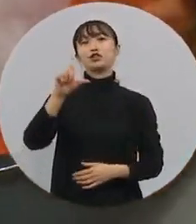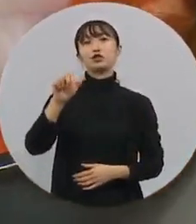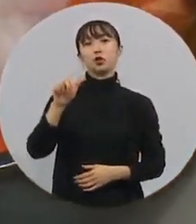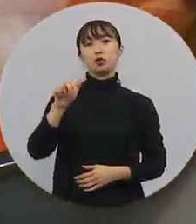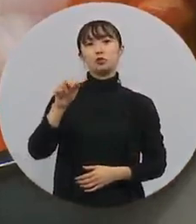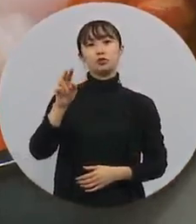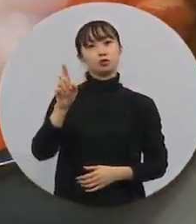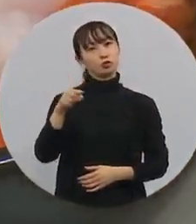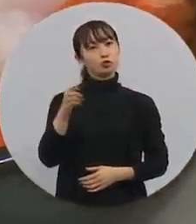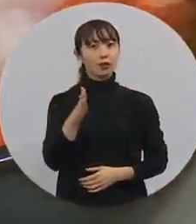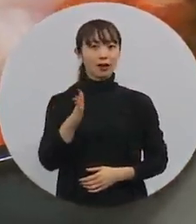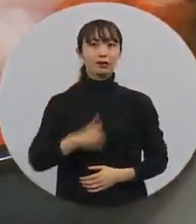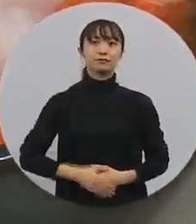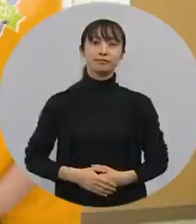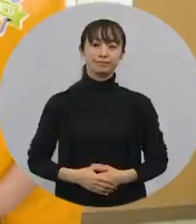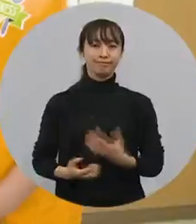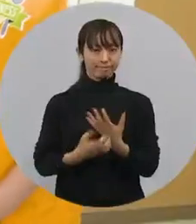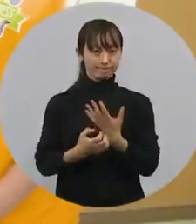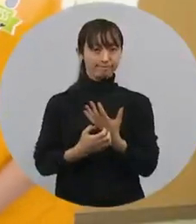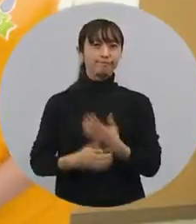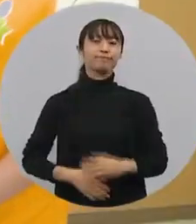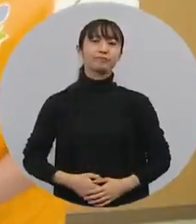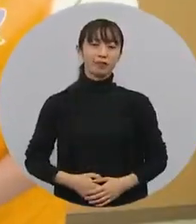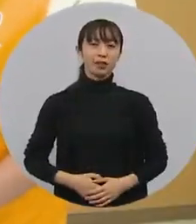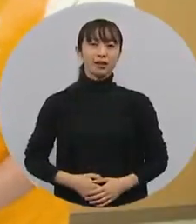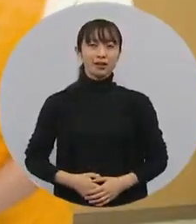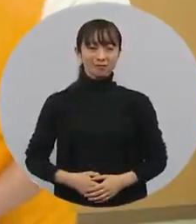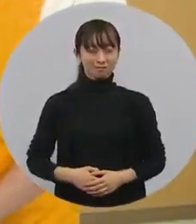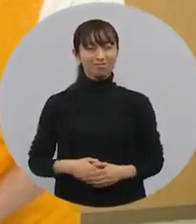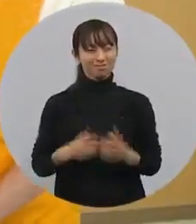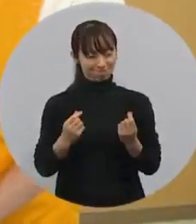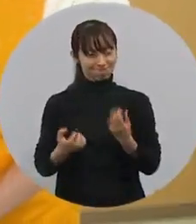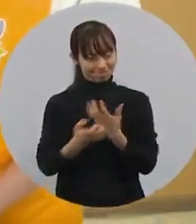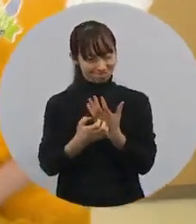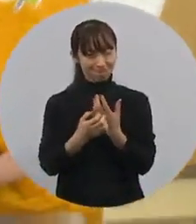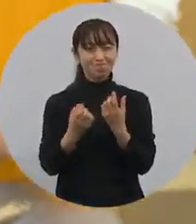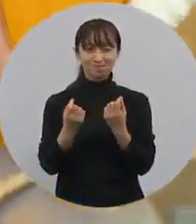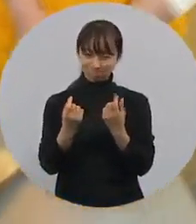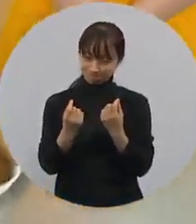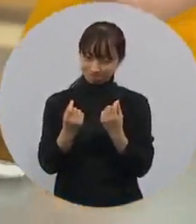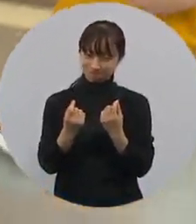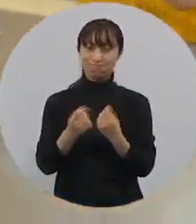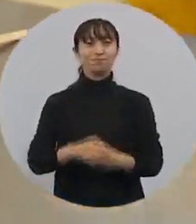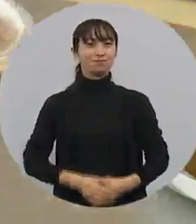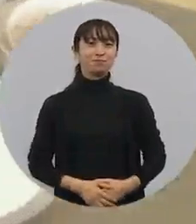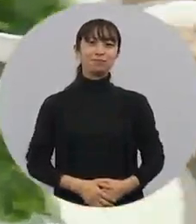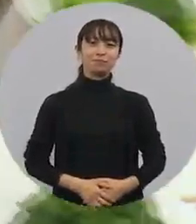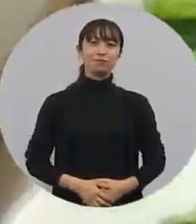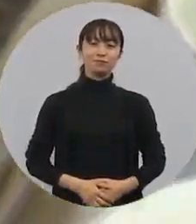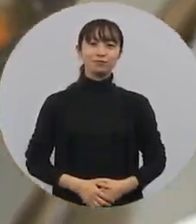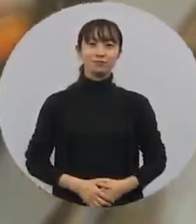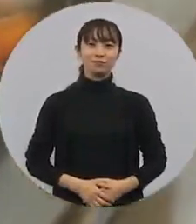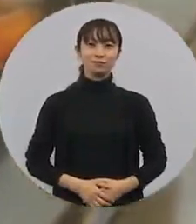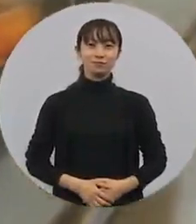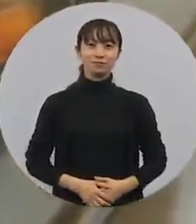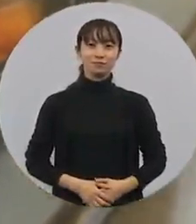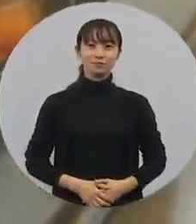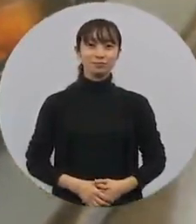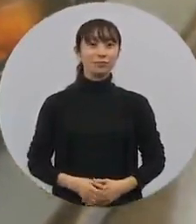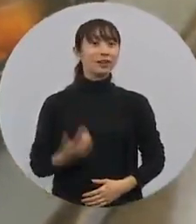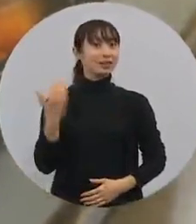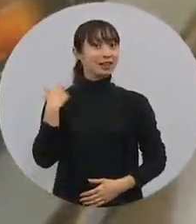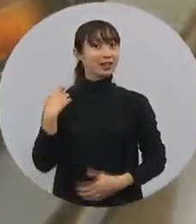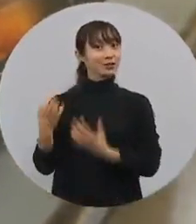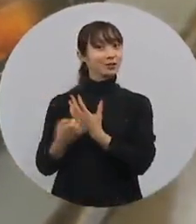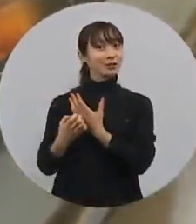ます。 はい、よく煮込まれたようですね。 はい、そうしたら先ほど茹で